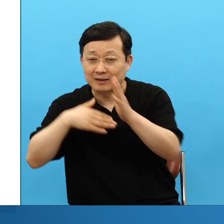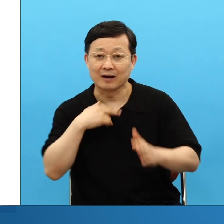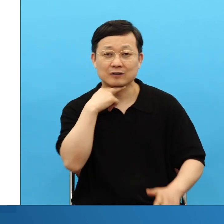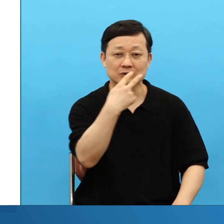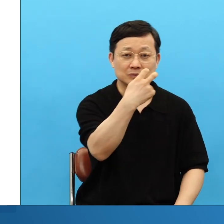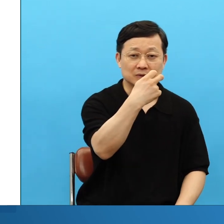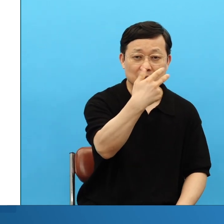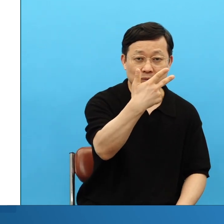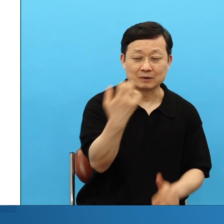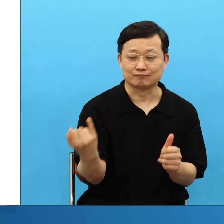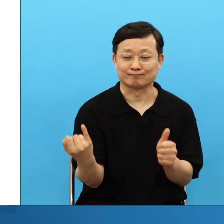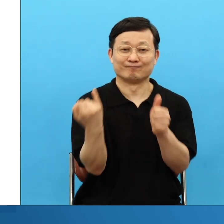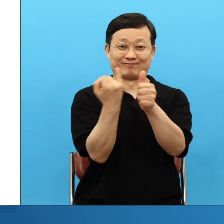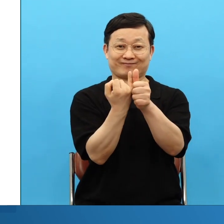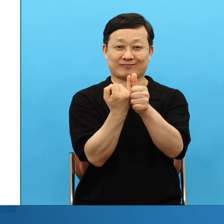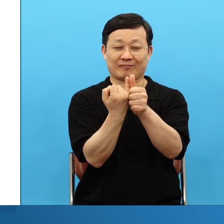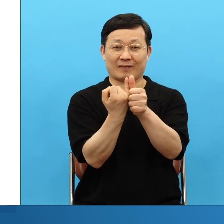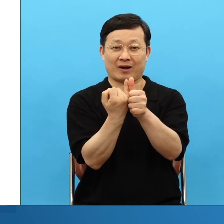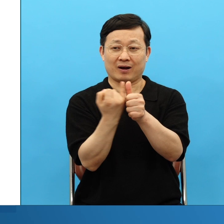너무 따라다녀가지고